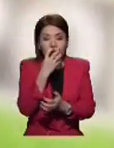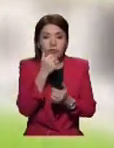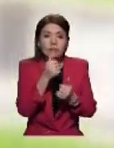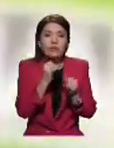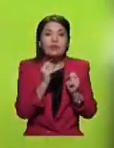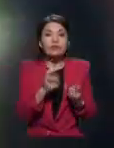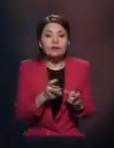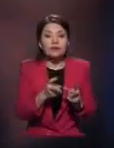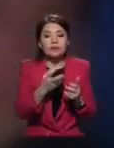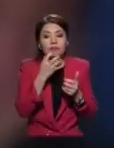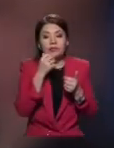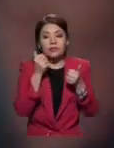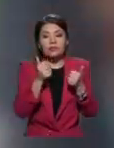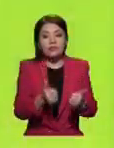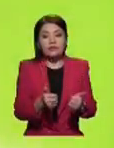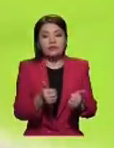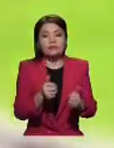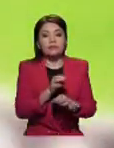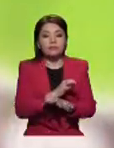іші. Болды, болды.